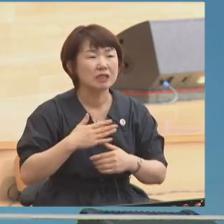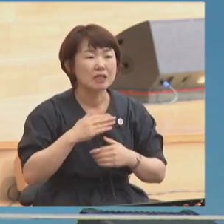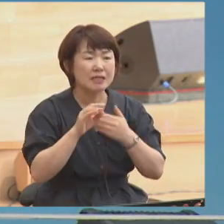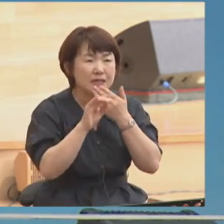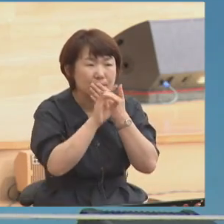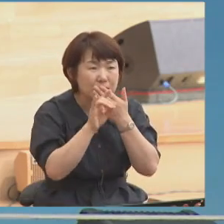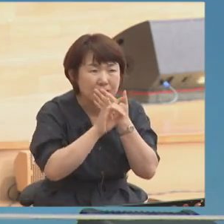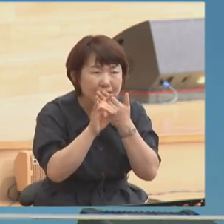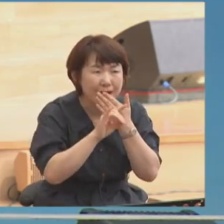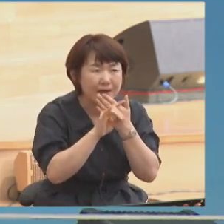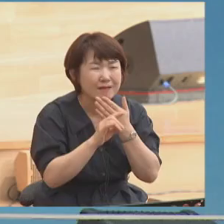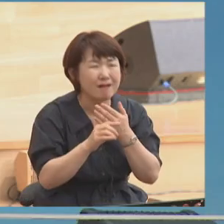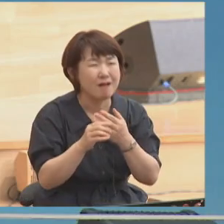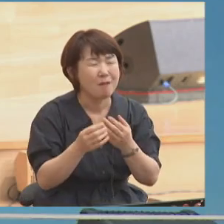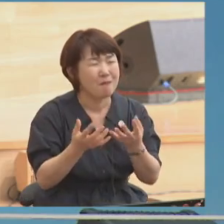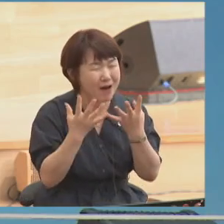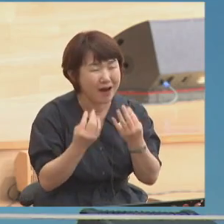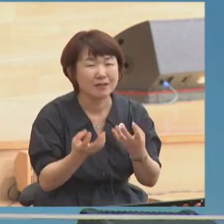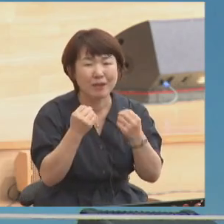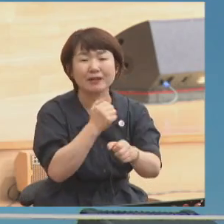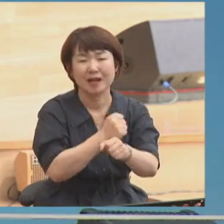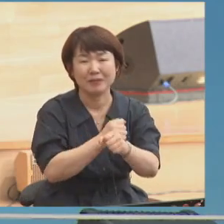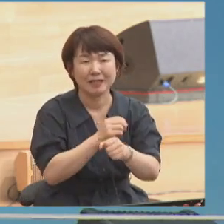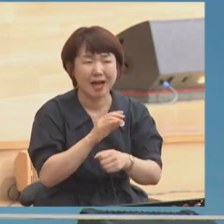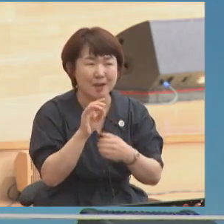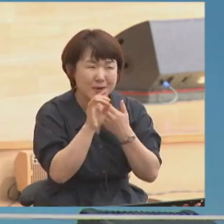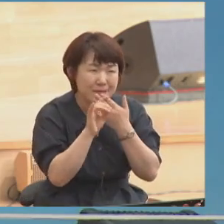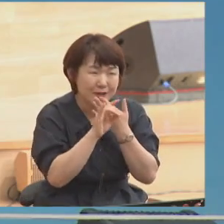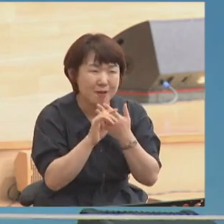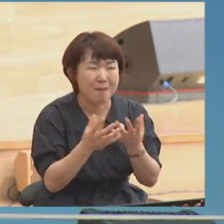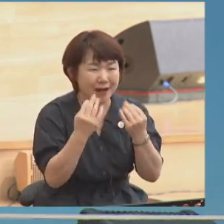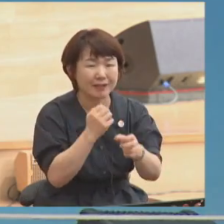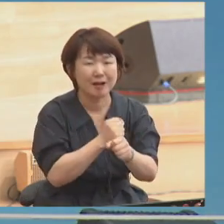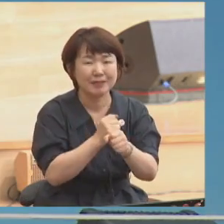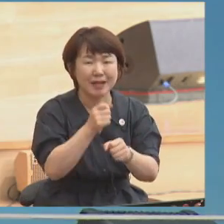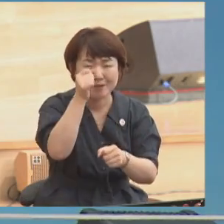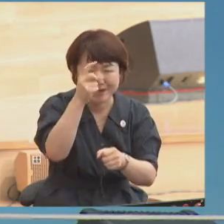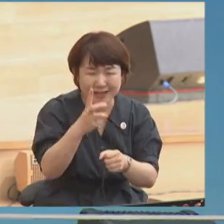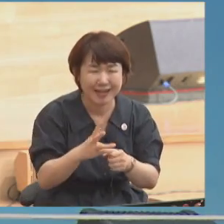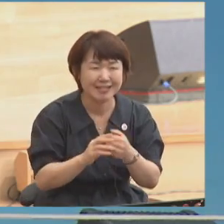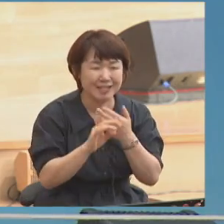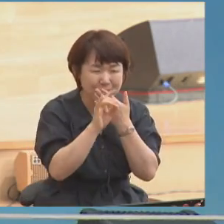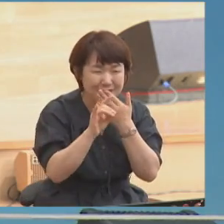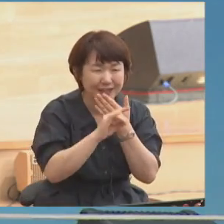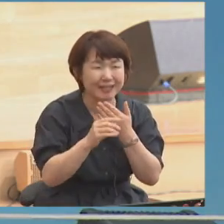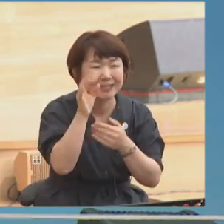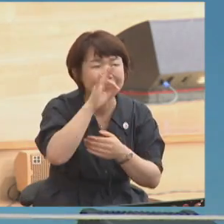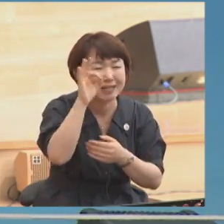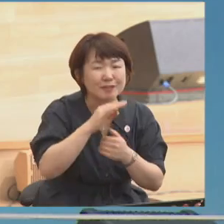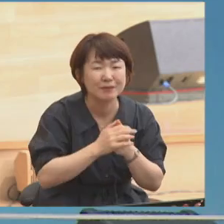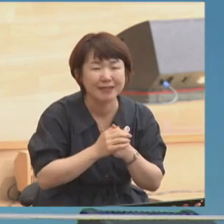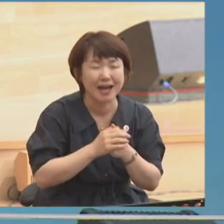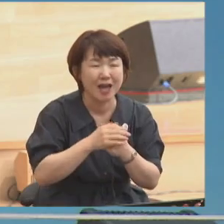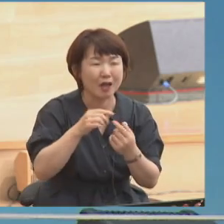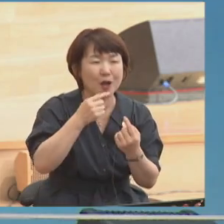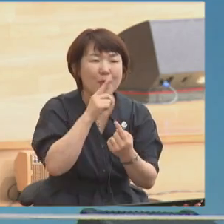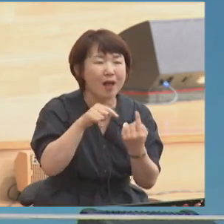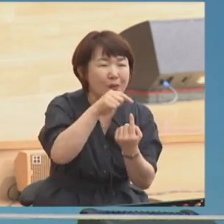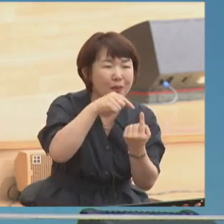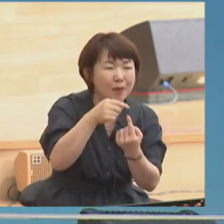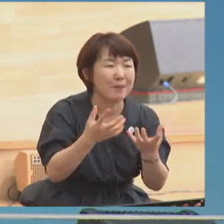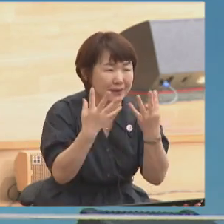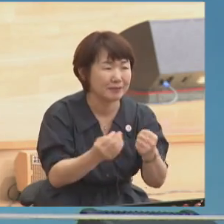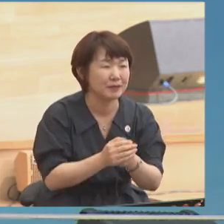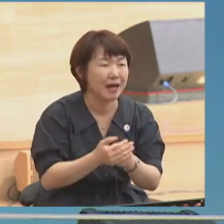아주 능숙능란한 사람이니까 이런저런 이유를 다 열 손가락 가득하도록 찾아낼 수가 있어요. 둘러댈 수 있어요.